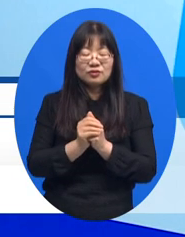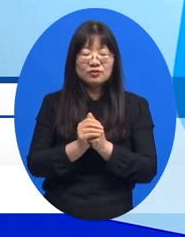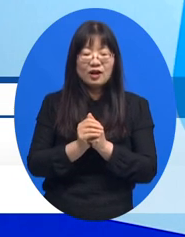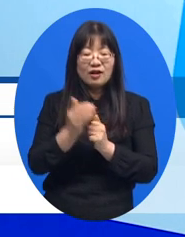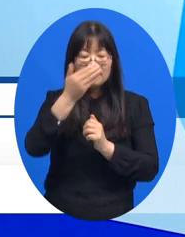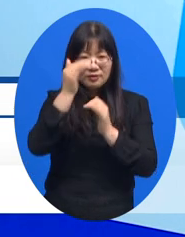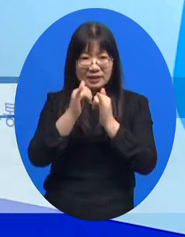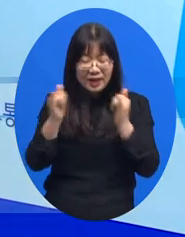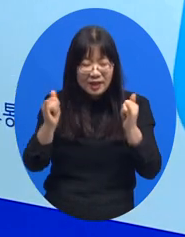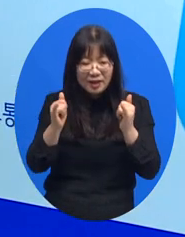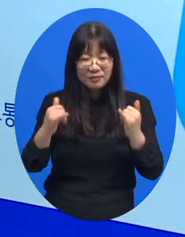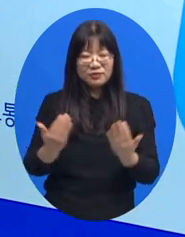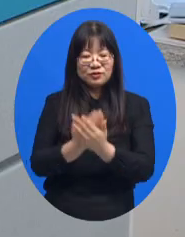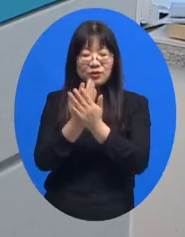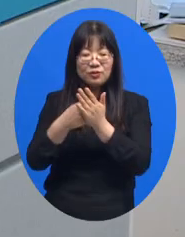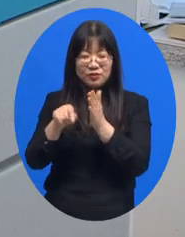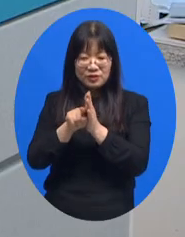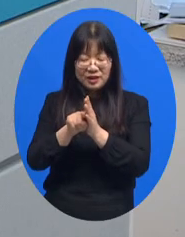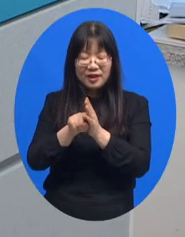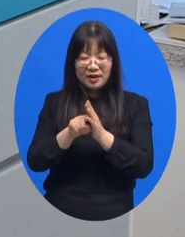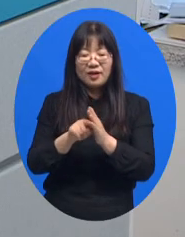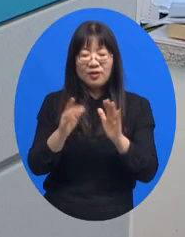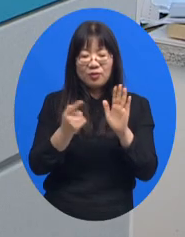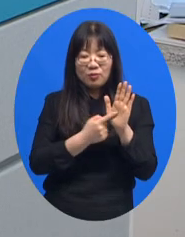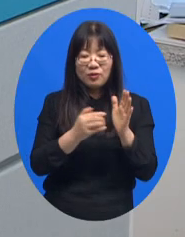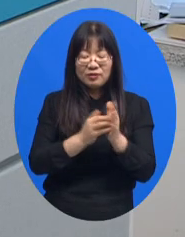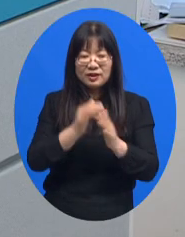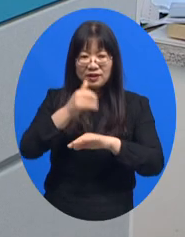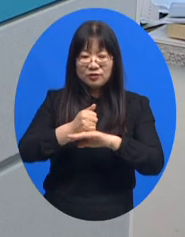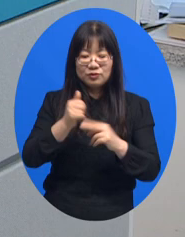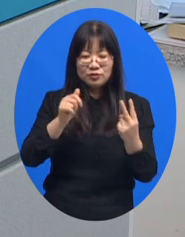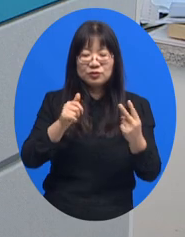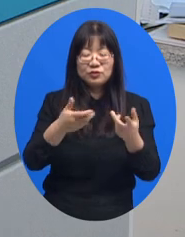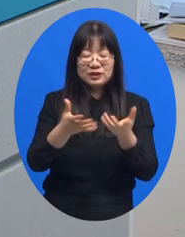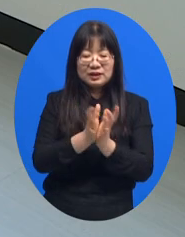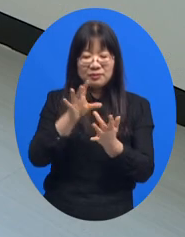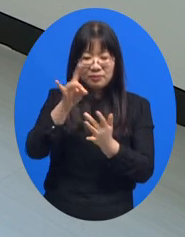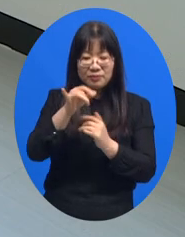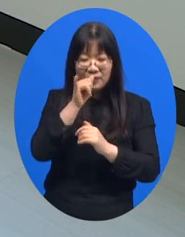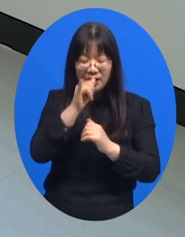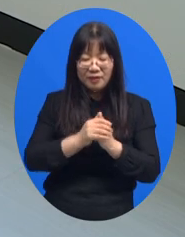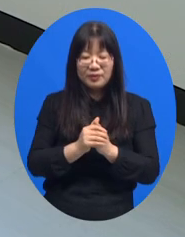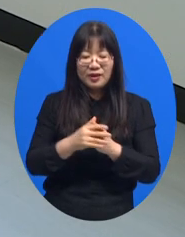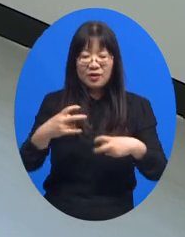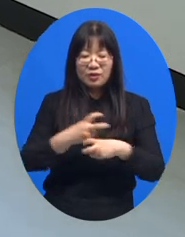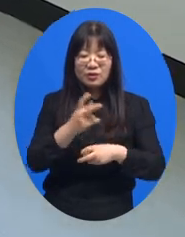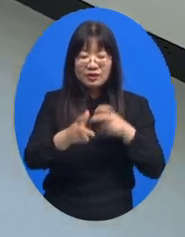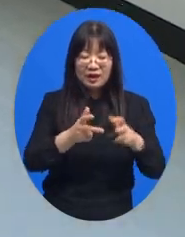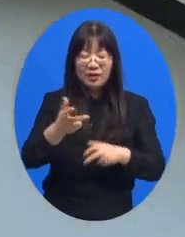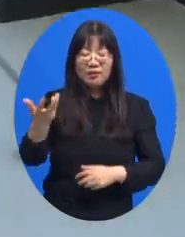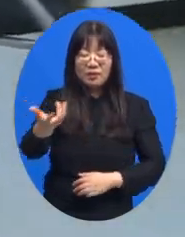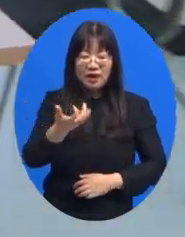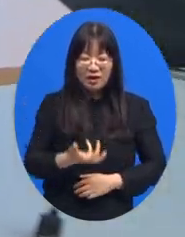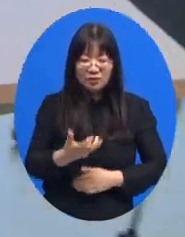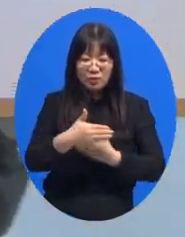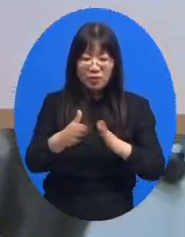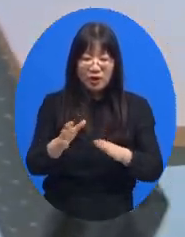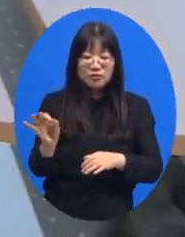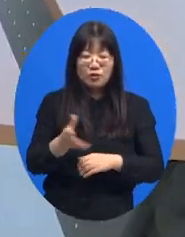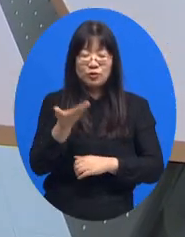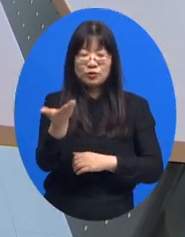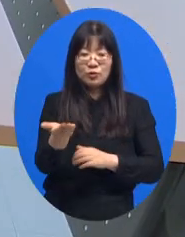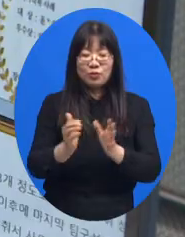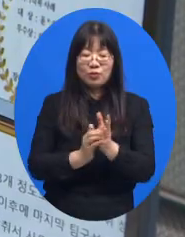공모전을 진행하게 되었습니다. 최종 선발된 두 팀에게는 교통창업지원센터 내 입주 공간을 무상으로